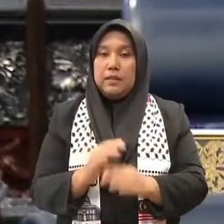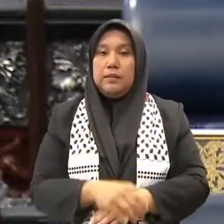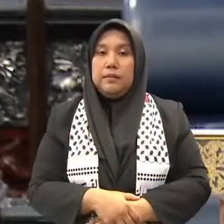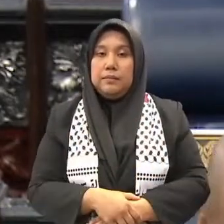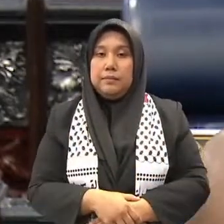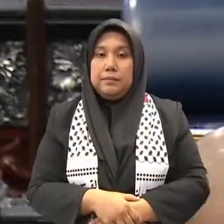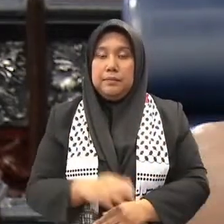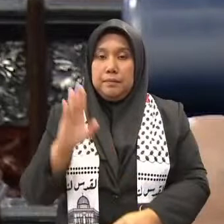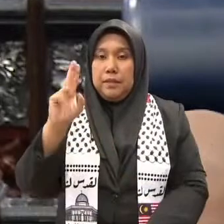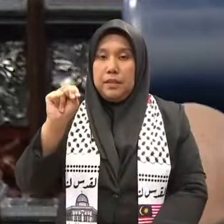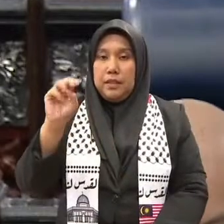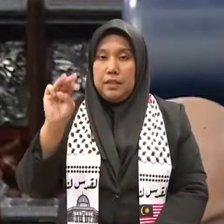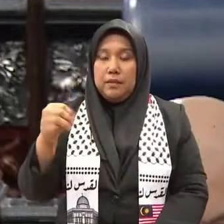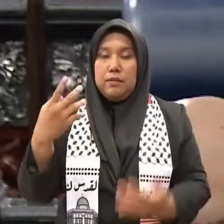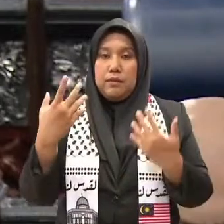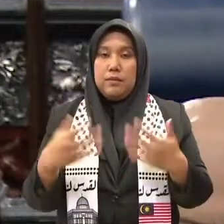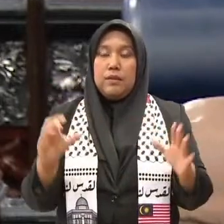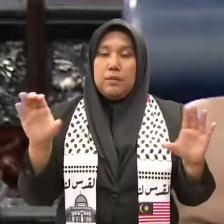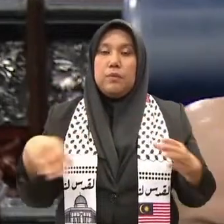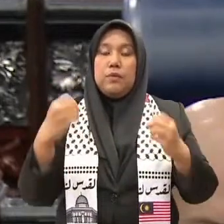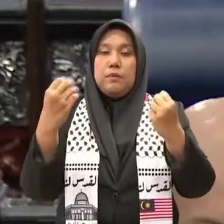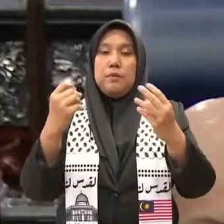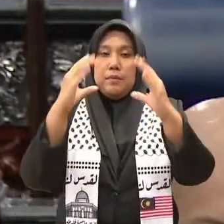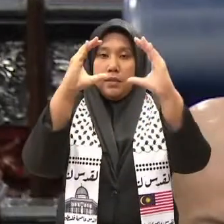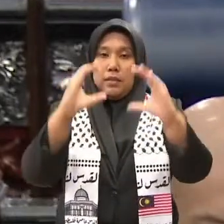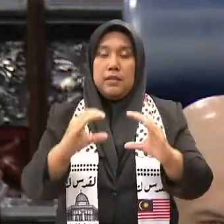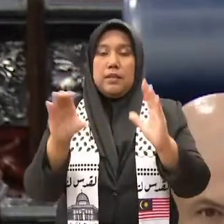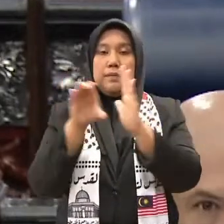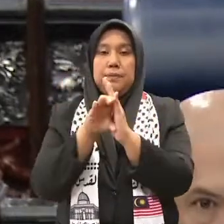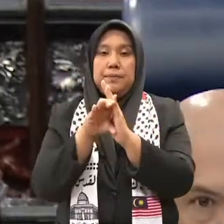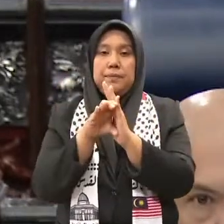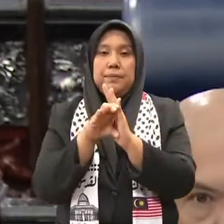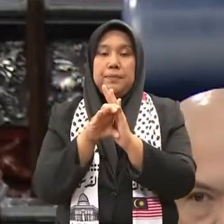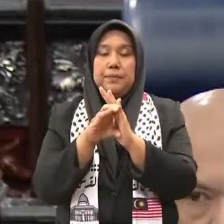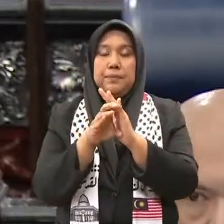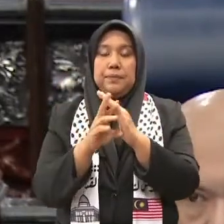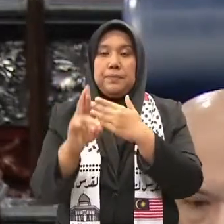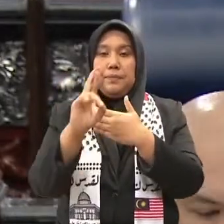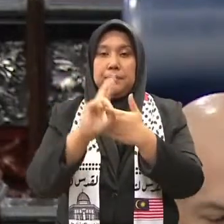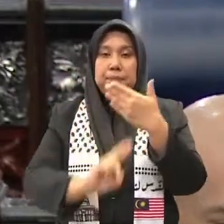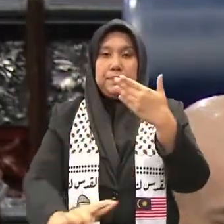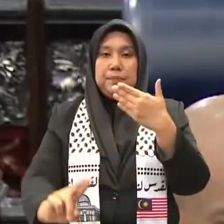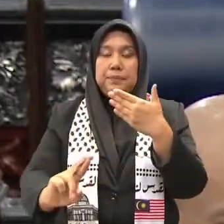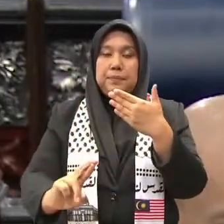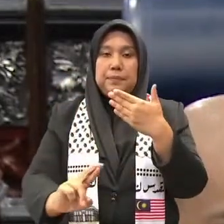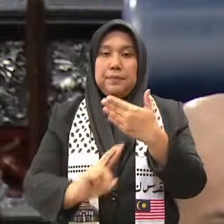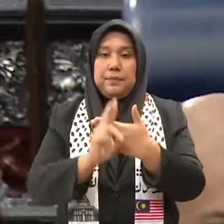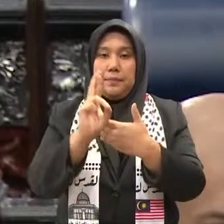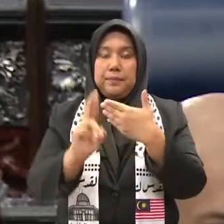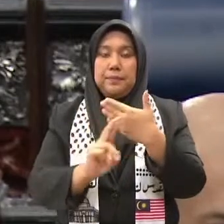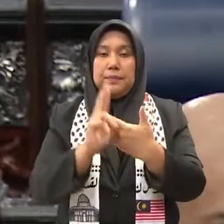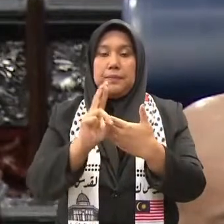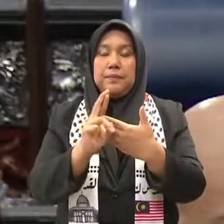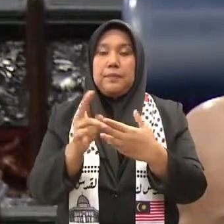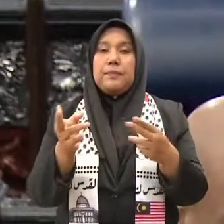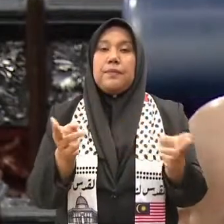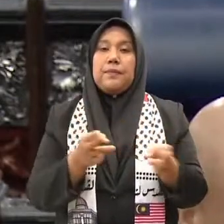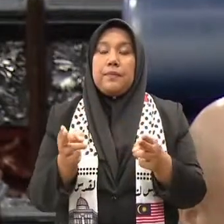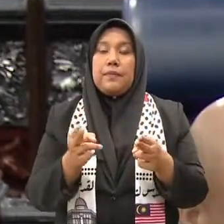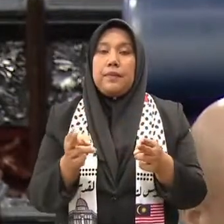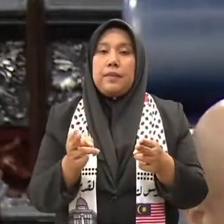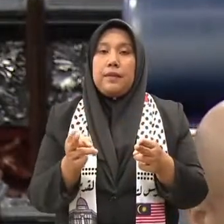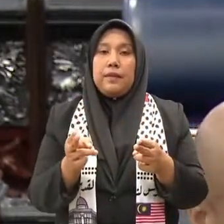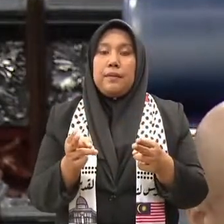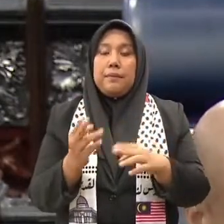beberapa langkahtonya kita Ris terusan menguruskan risiko dari segi perkembangan